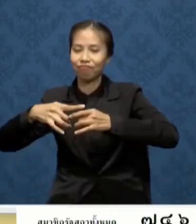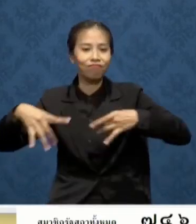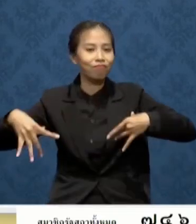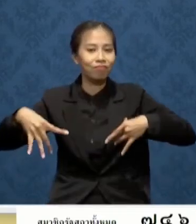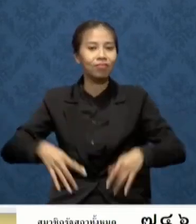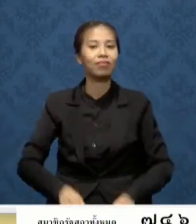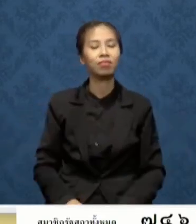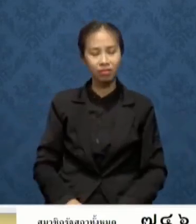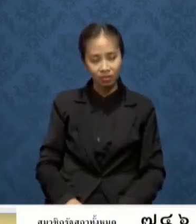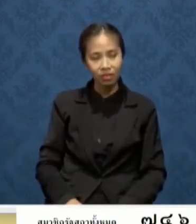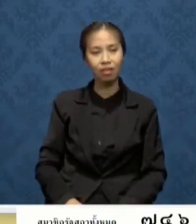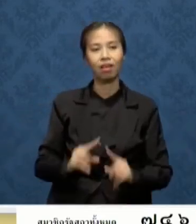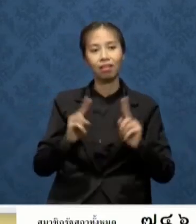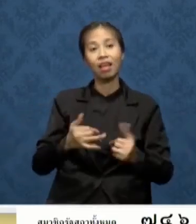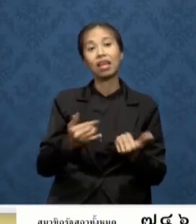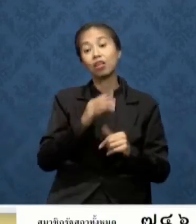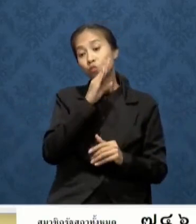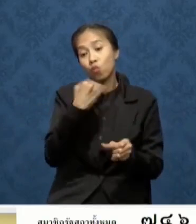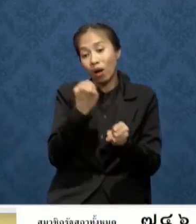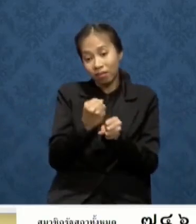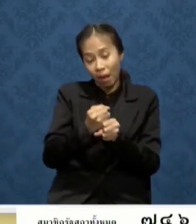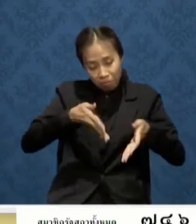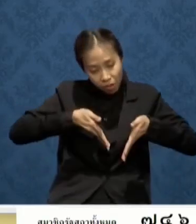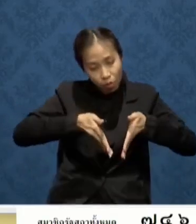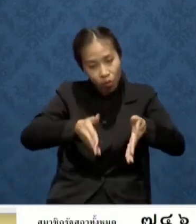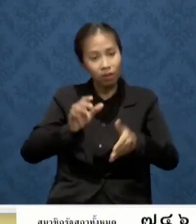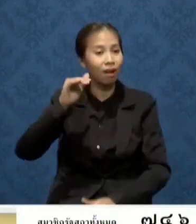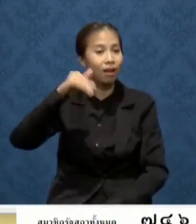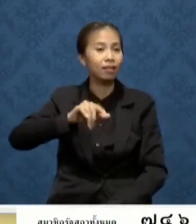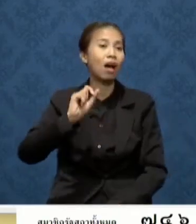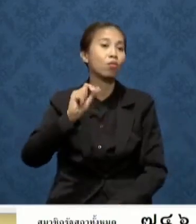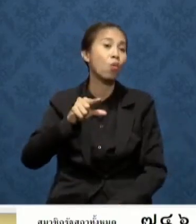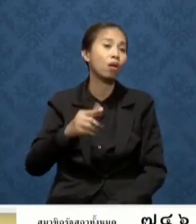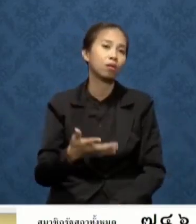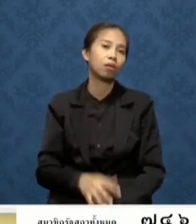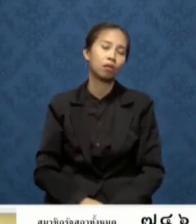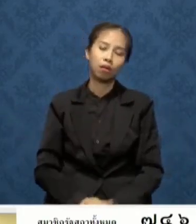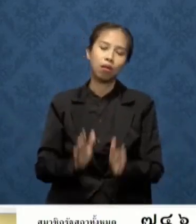่หากทานยงหาสรร้างมาื่ร่อย sequelERท่านซรางได